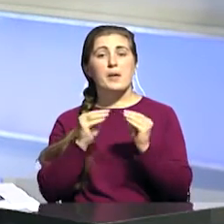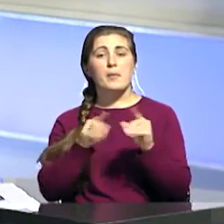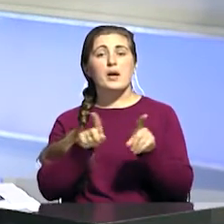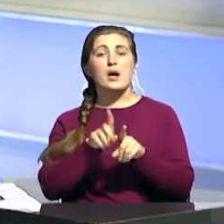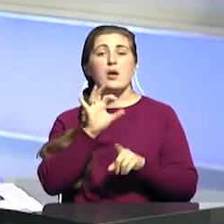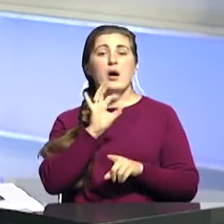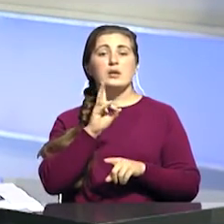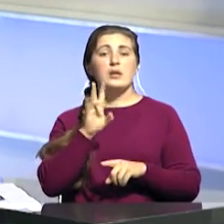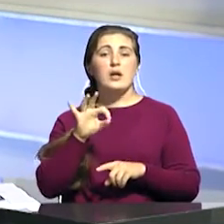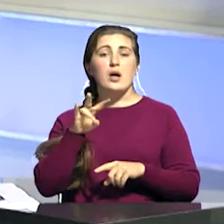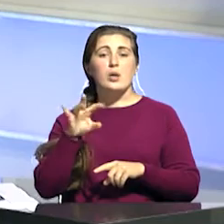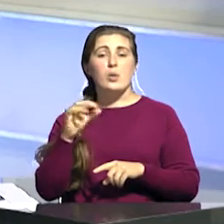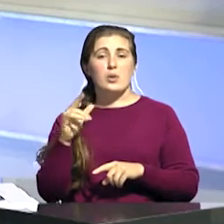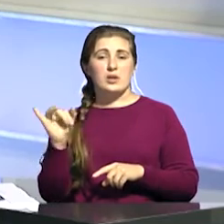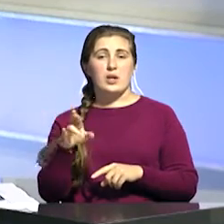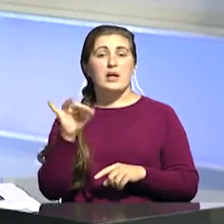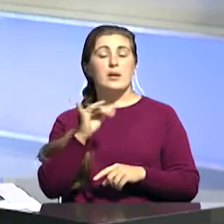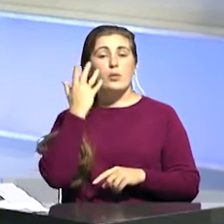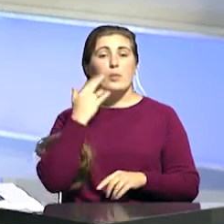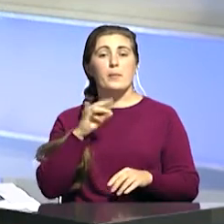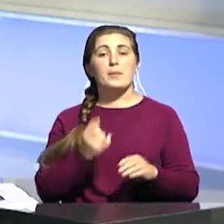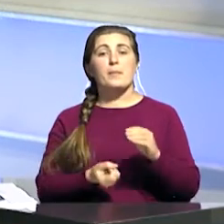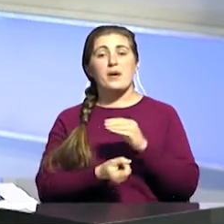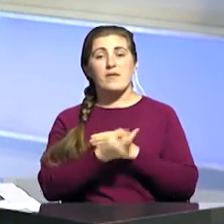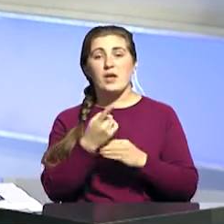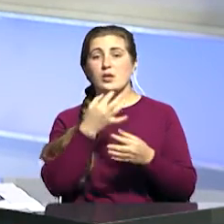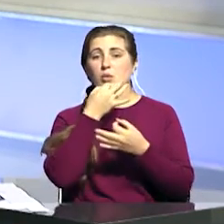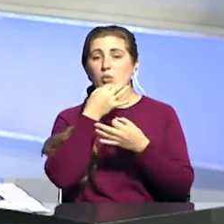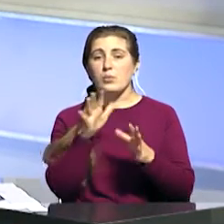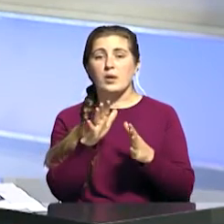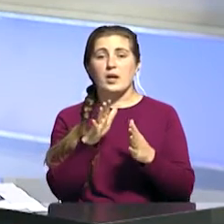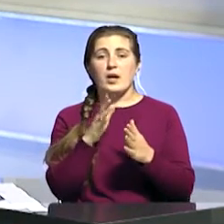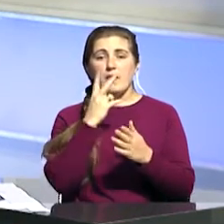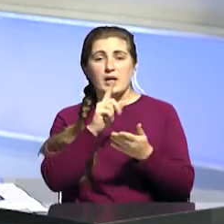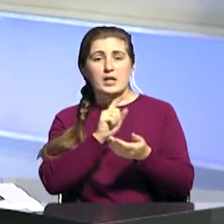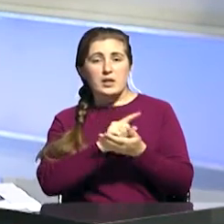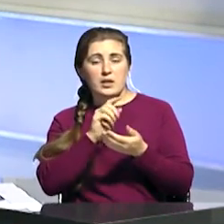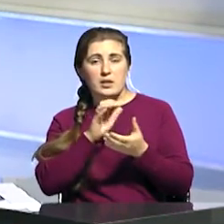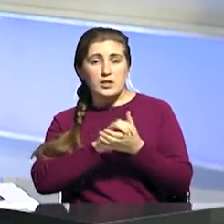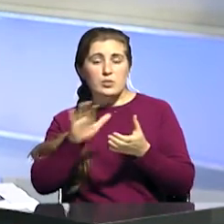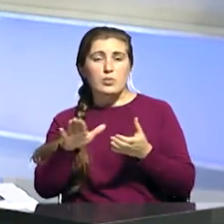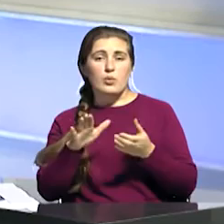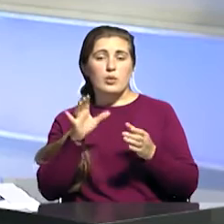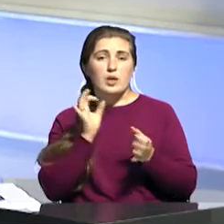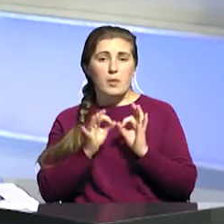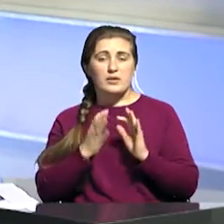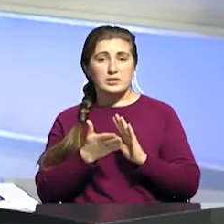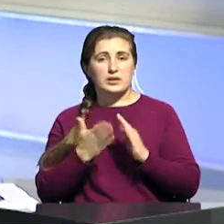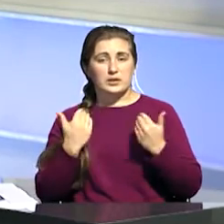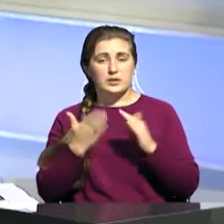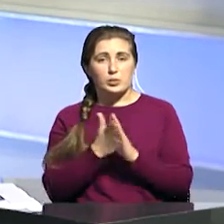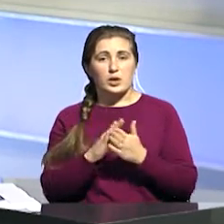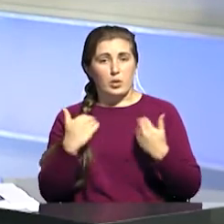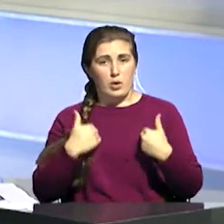онкология. И при появлении любых отклонений от нормального состояния организма